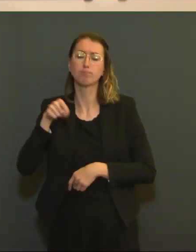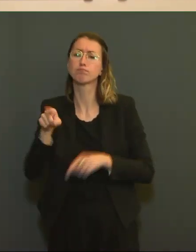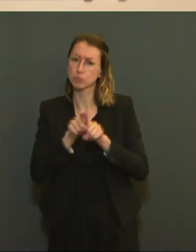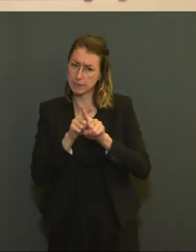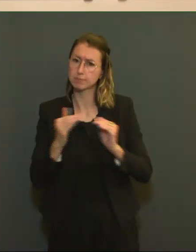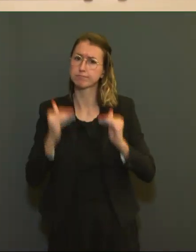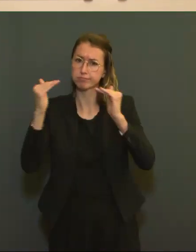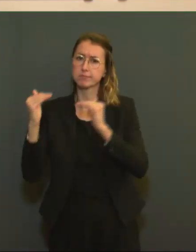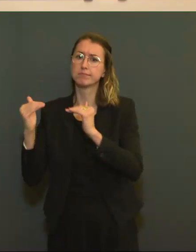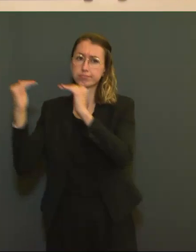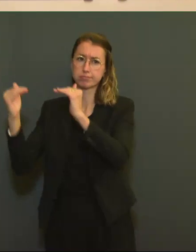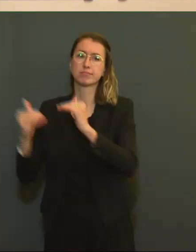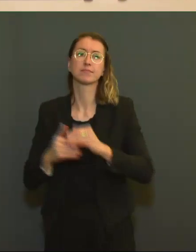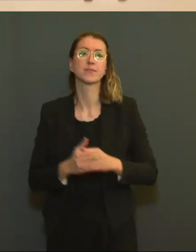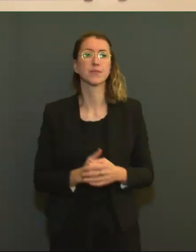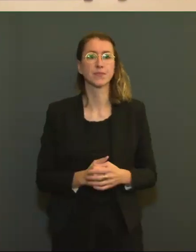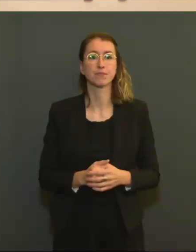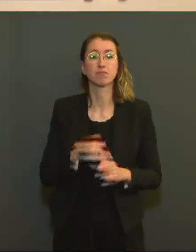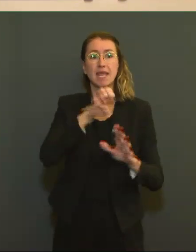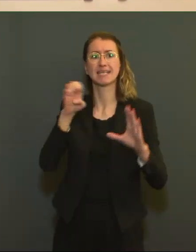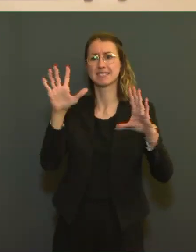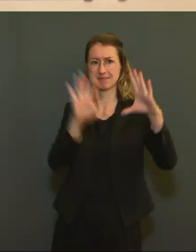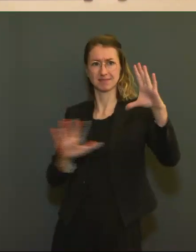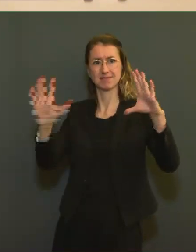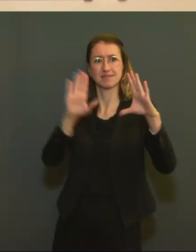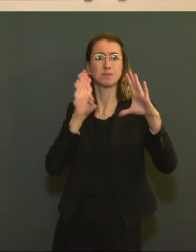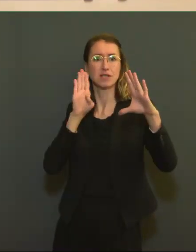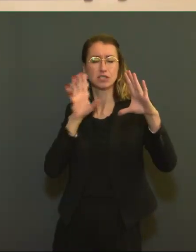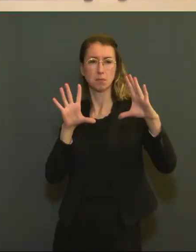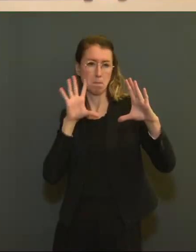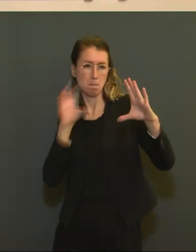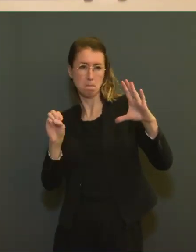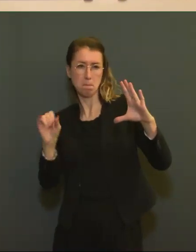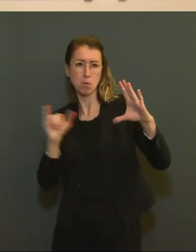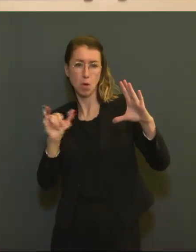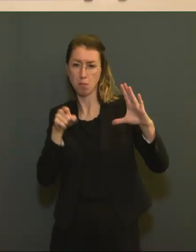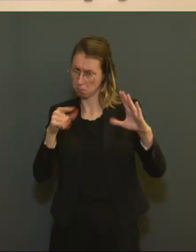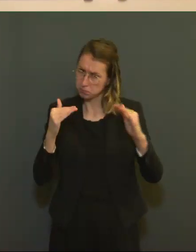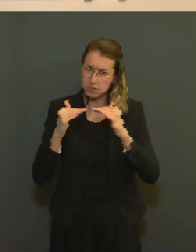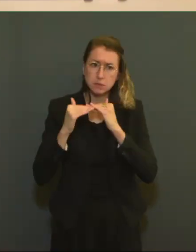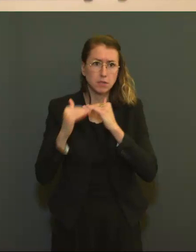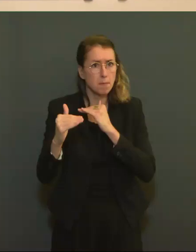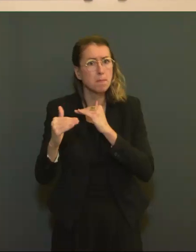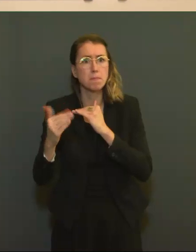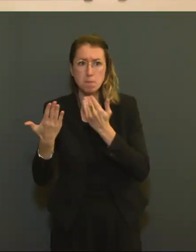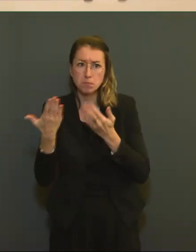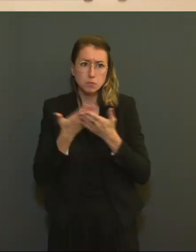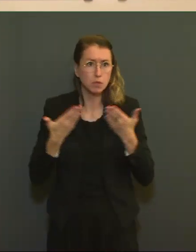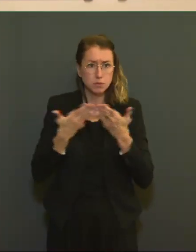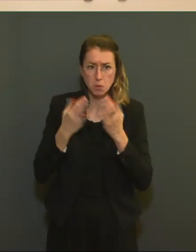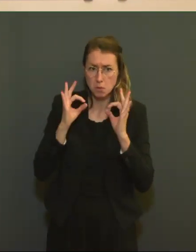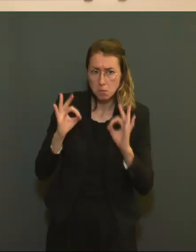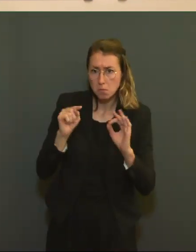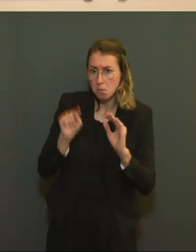À l'est, par contre, actuellement, on observe une certaine stabilisation ou même, dans certains cas, une diminution